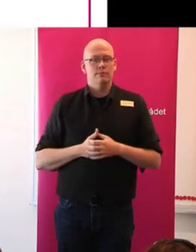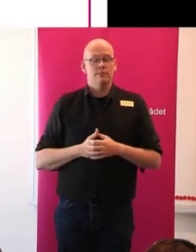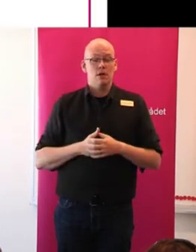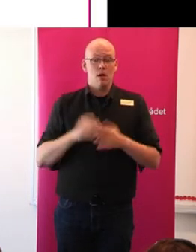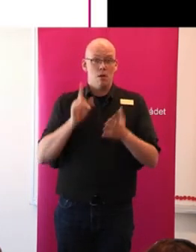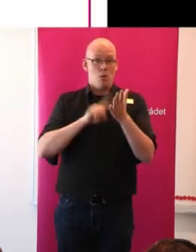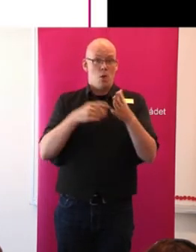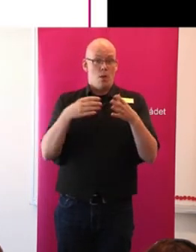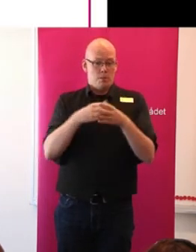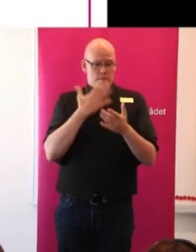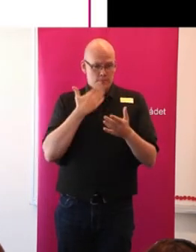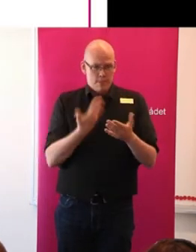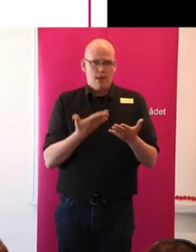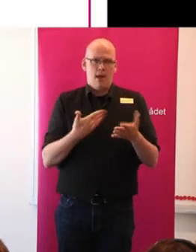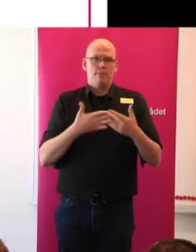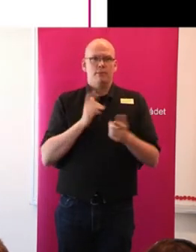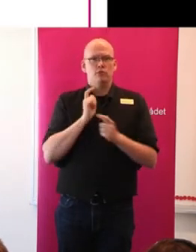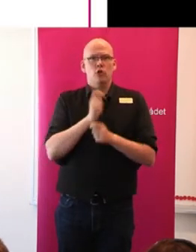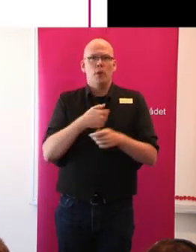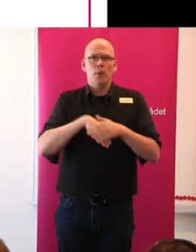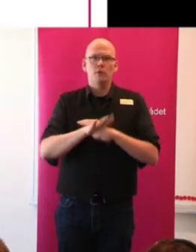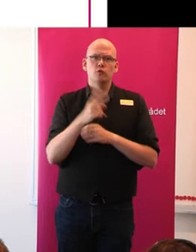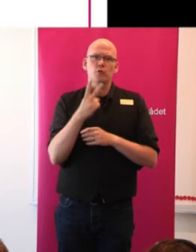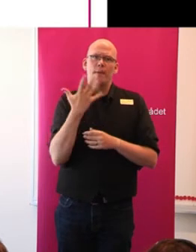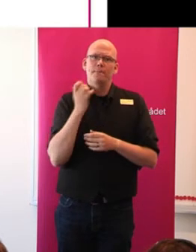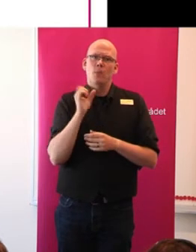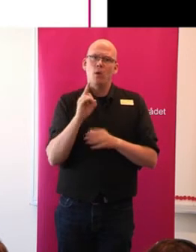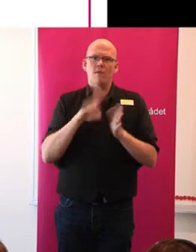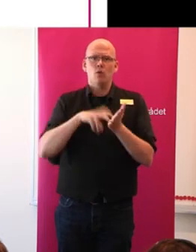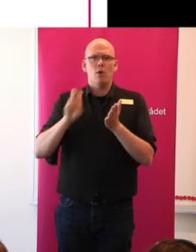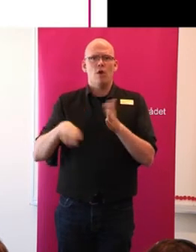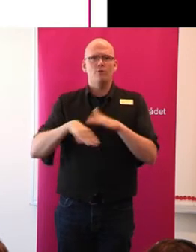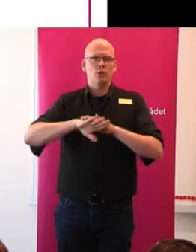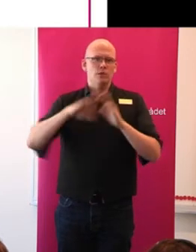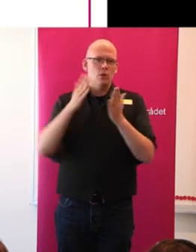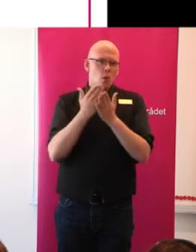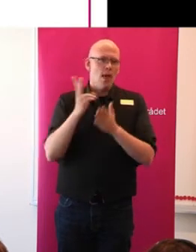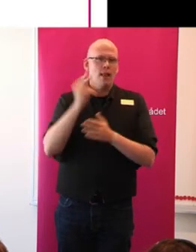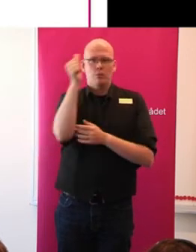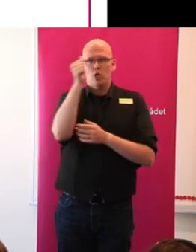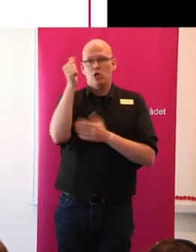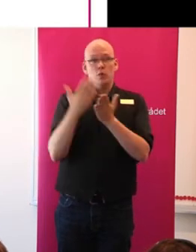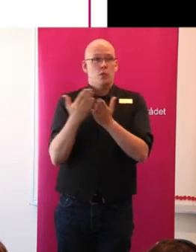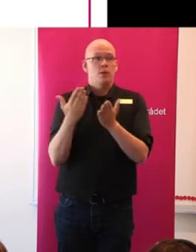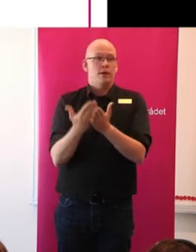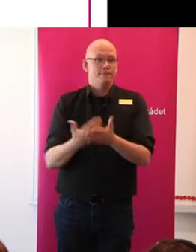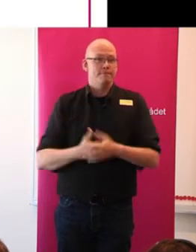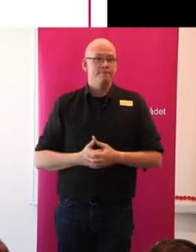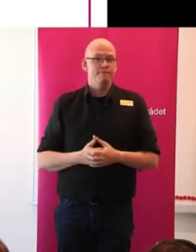Målgruppen är arbetssökande under 25 år som har hoppat av grundskolan eller gymnasiet.